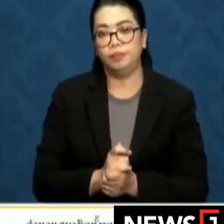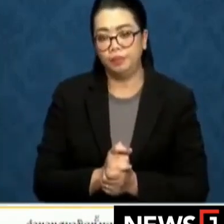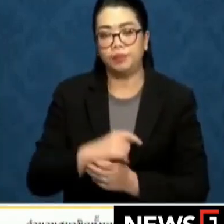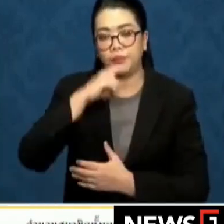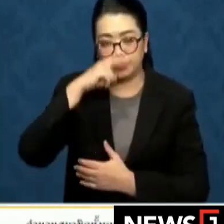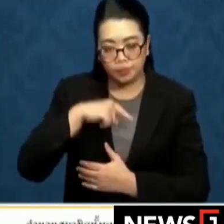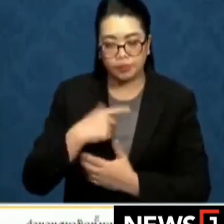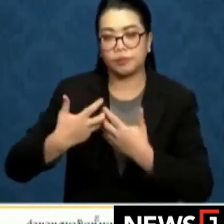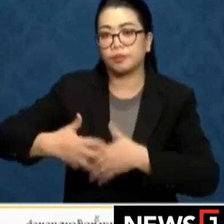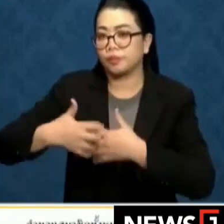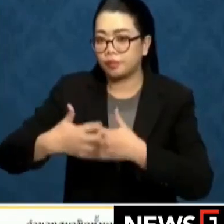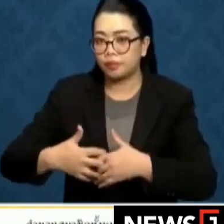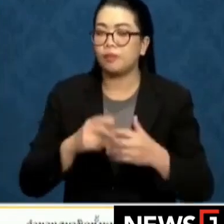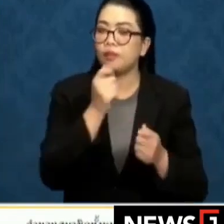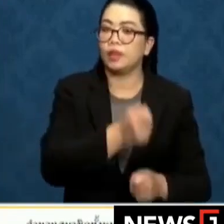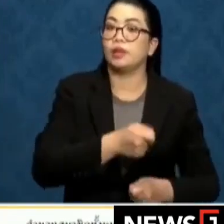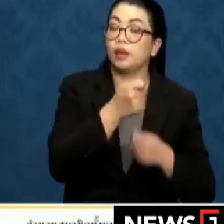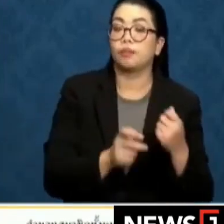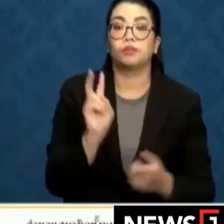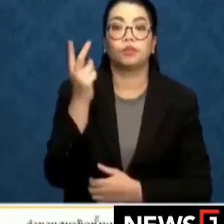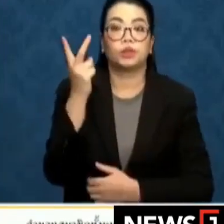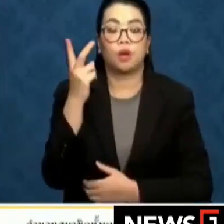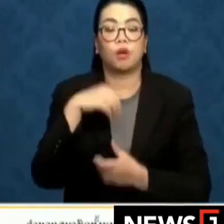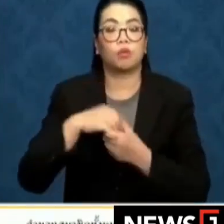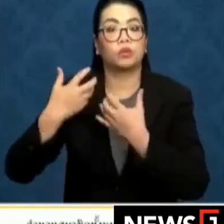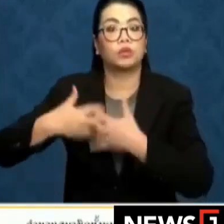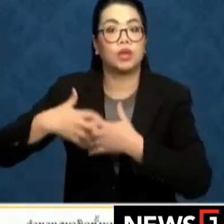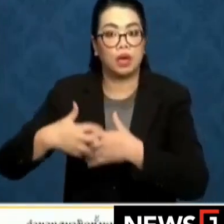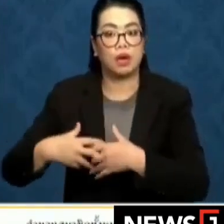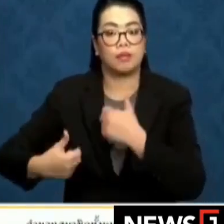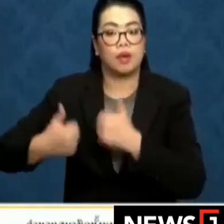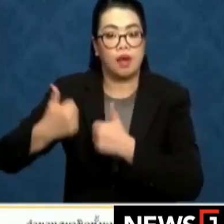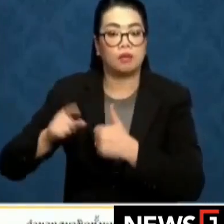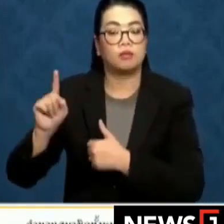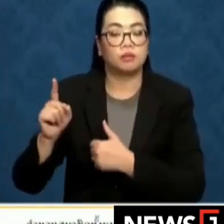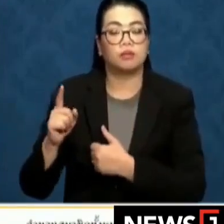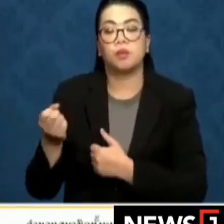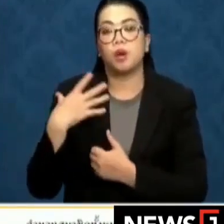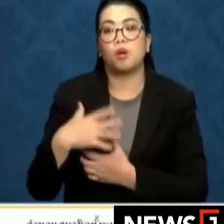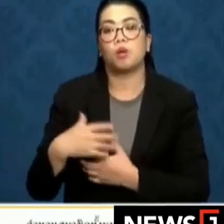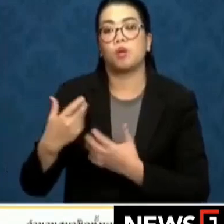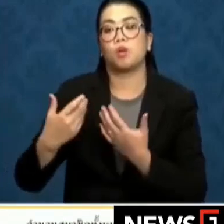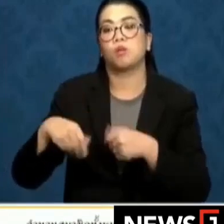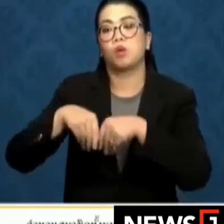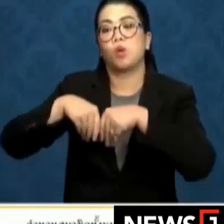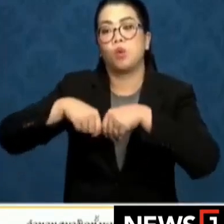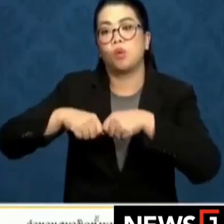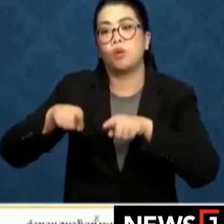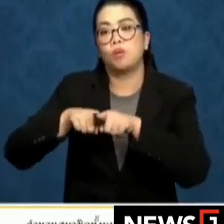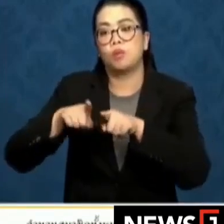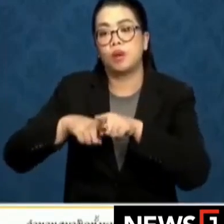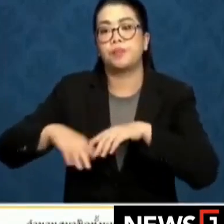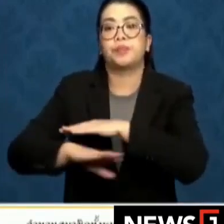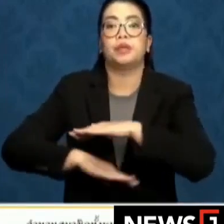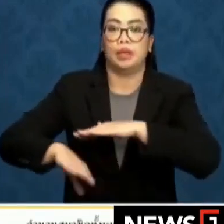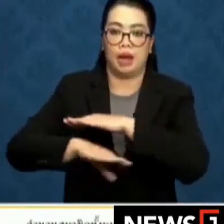อาศัยยานพานะซึ่งส่อแนวโน้มว่าจะเป็น nplเมื่อภาคครัวเรือนภาคอุตสาหกรรมมีปัญหารัฐบาลก็ต้องเข้าไปช่วย